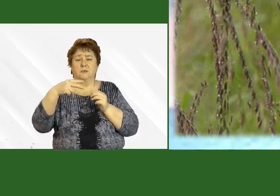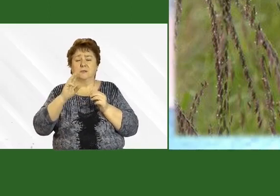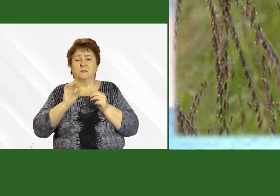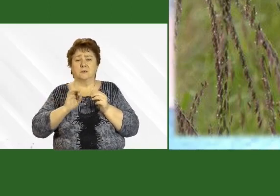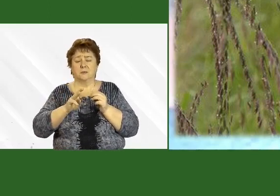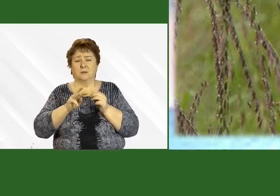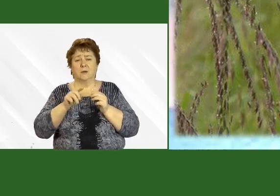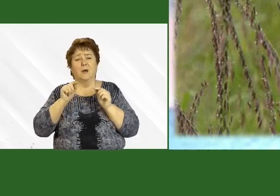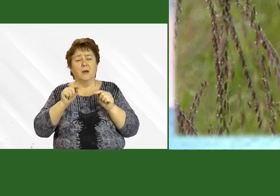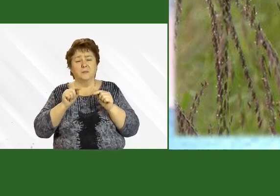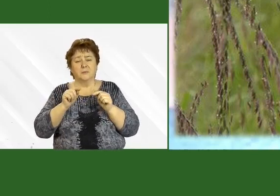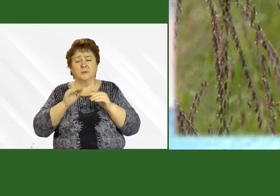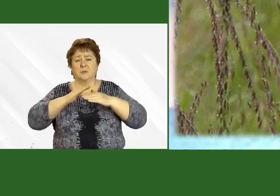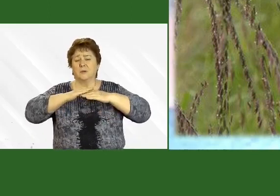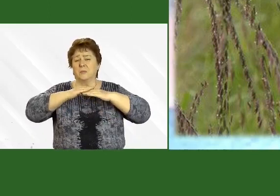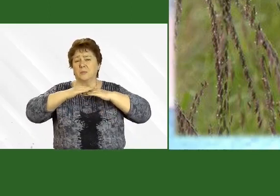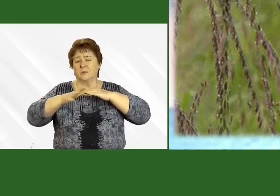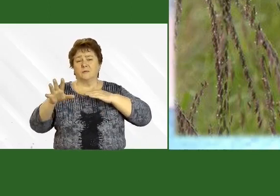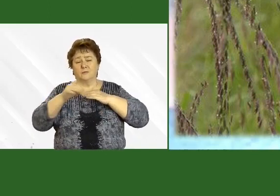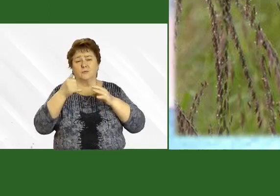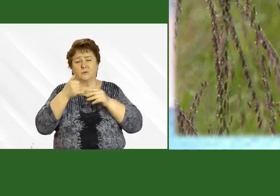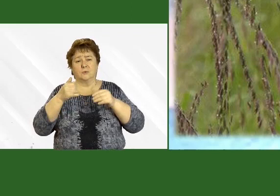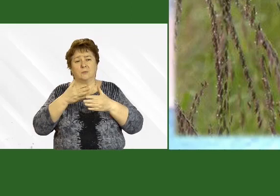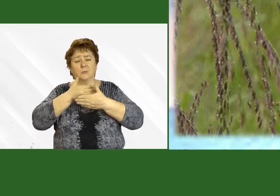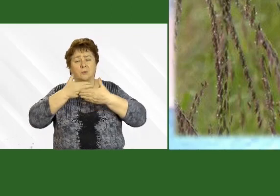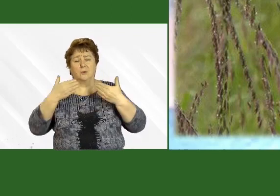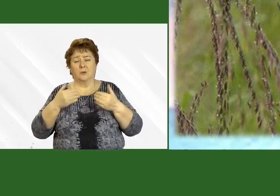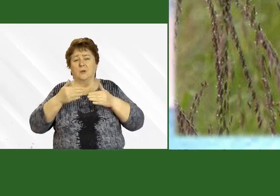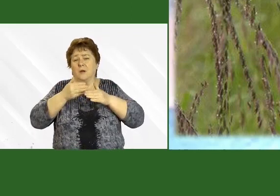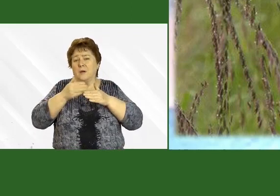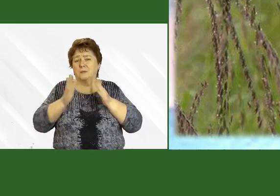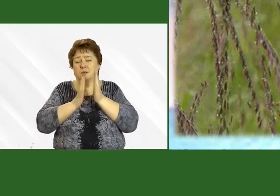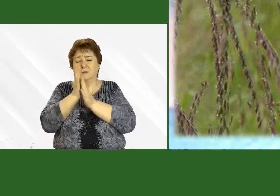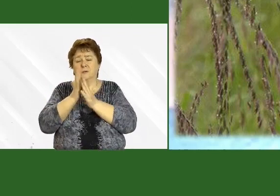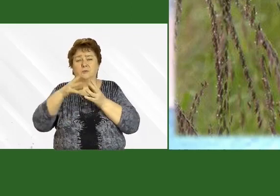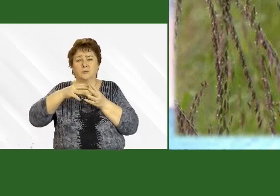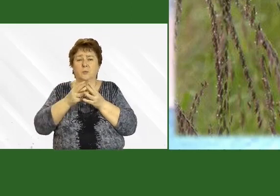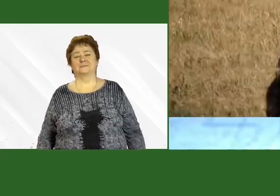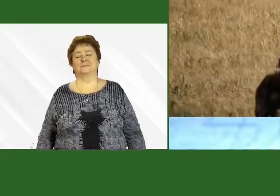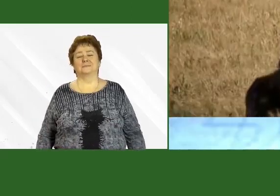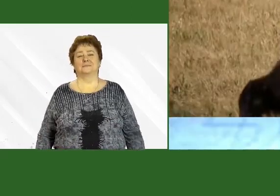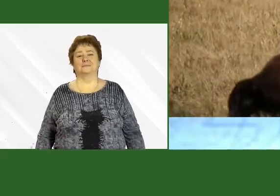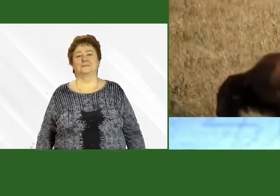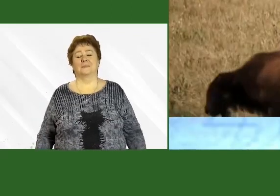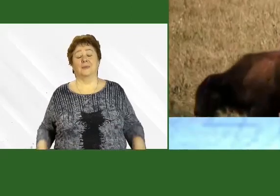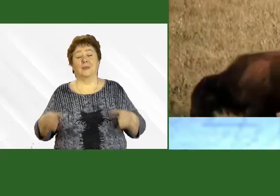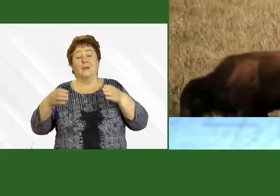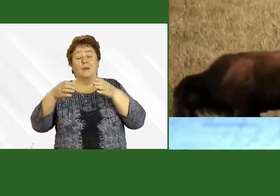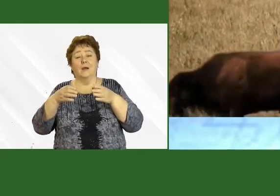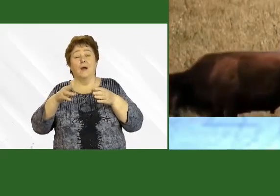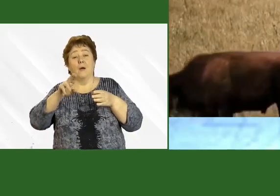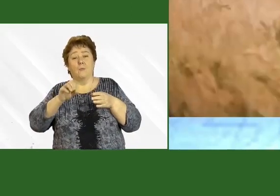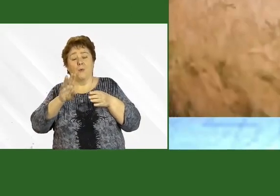они не покрывают всю землю и растут отдельными пучками по прериям